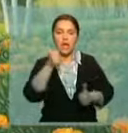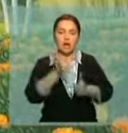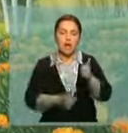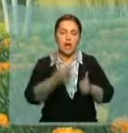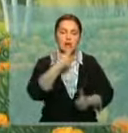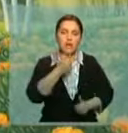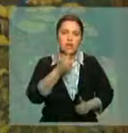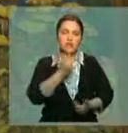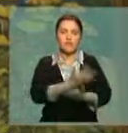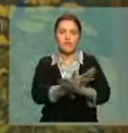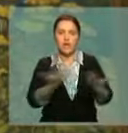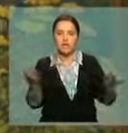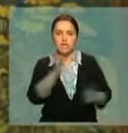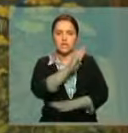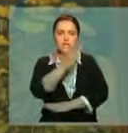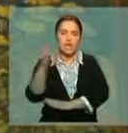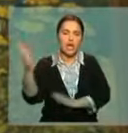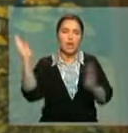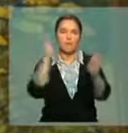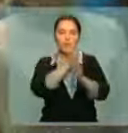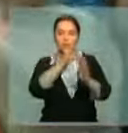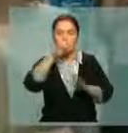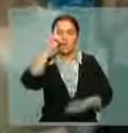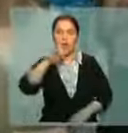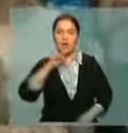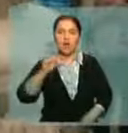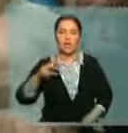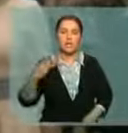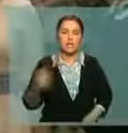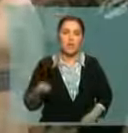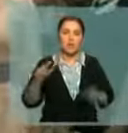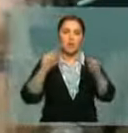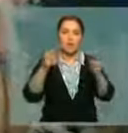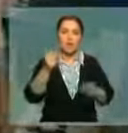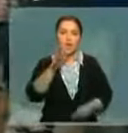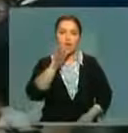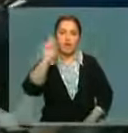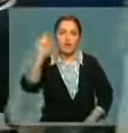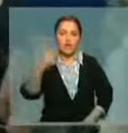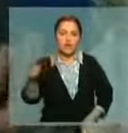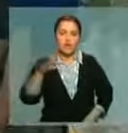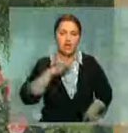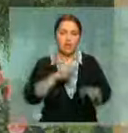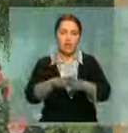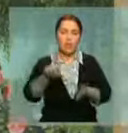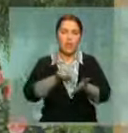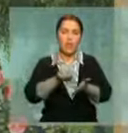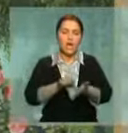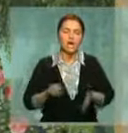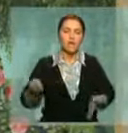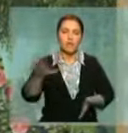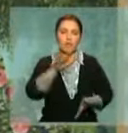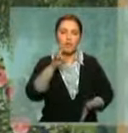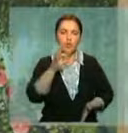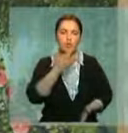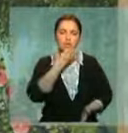красивые пейзажи, великолепная природа казахстанского Алтая. Ветеран признается, во время войны прошагал пол Европы, но краше